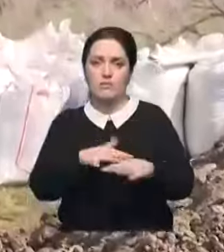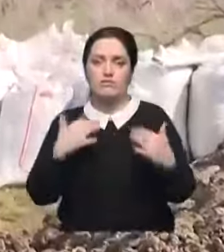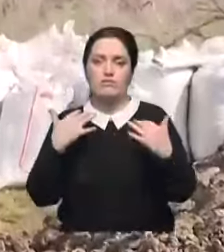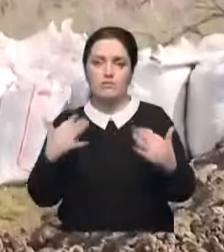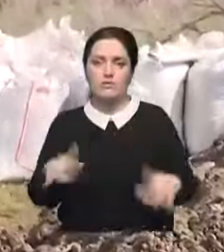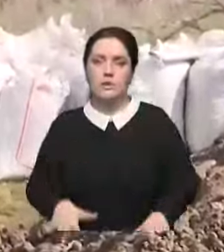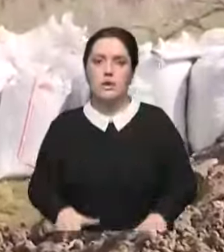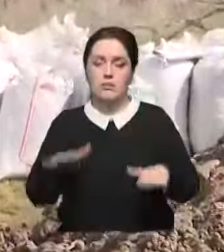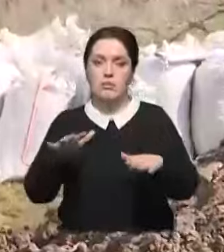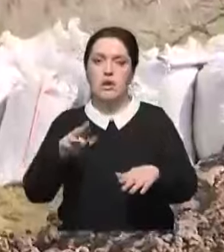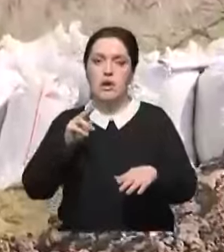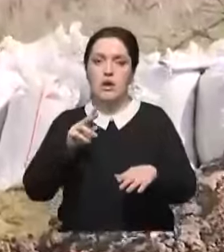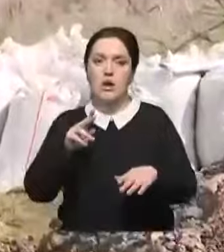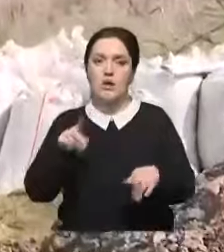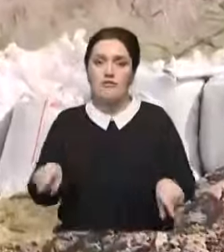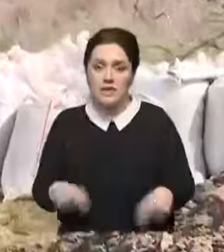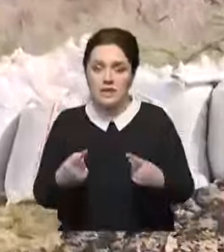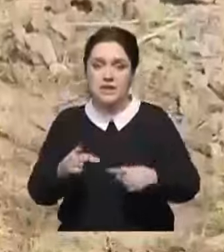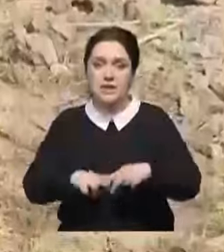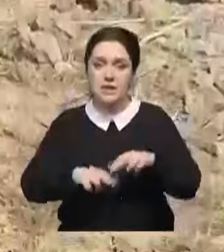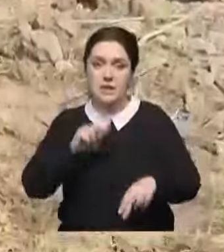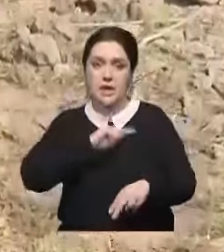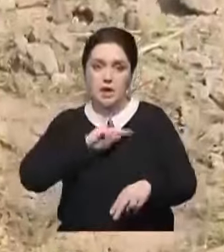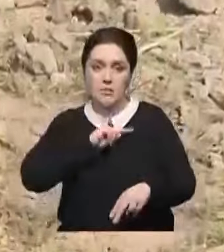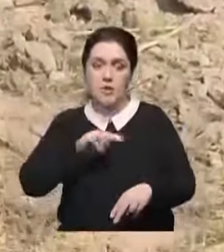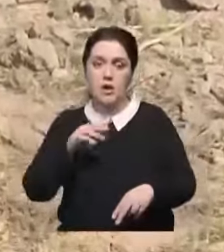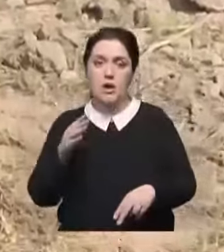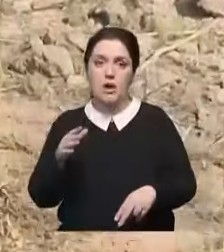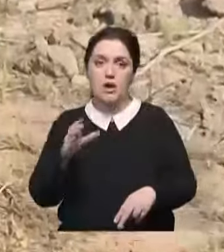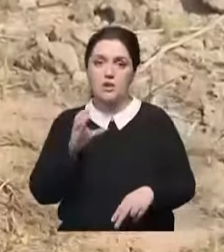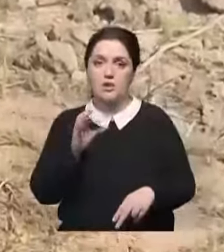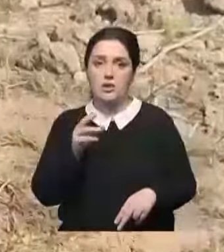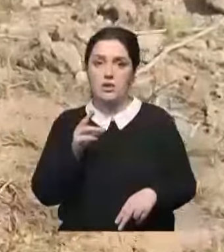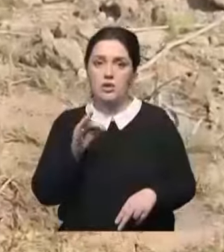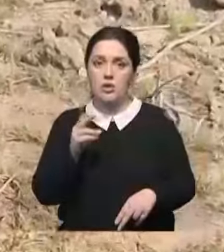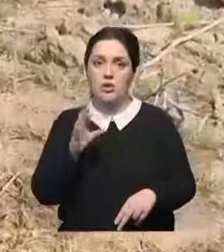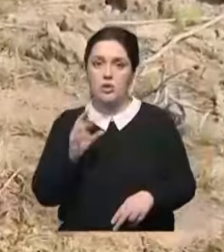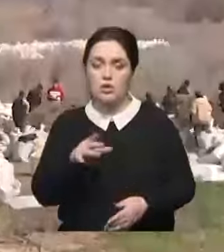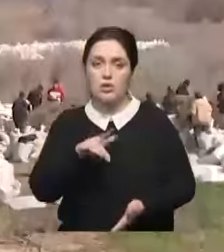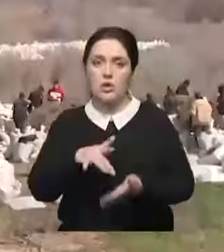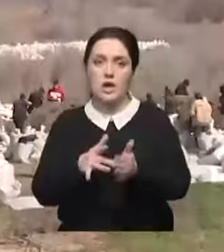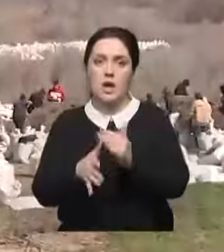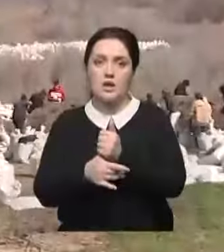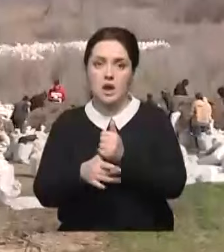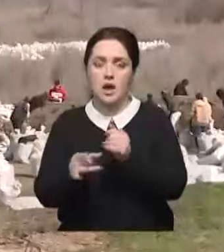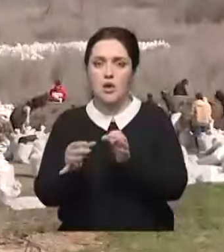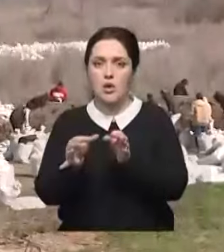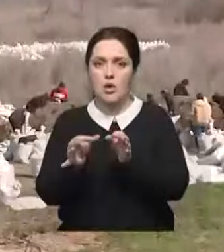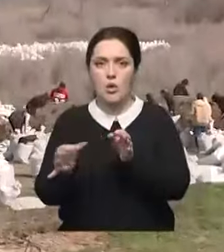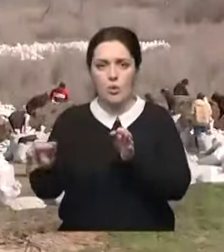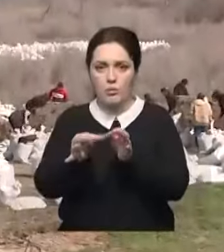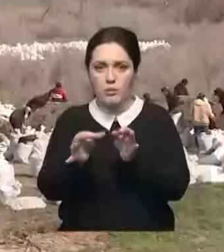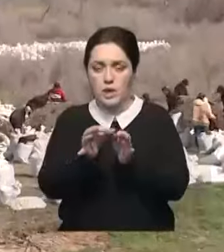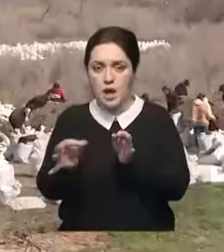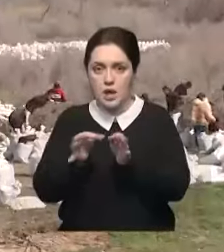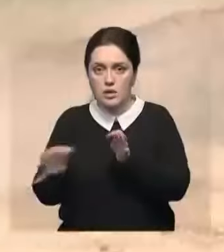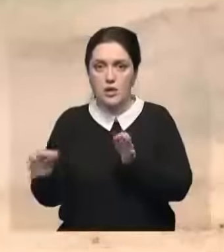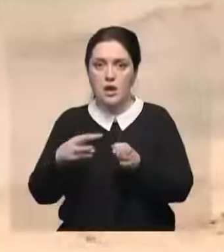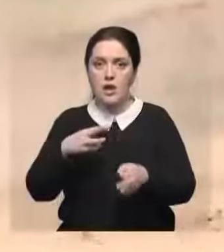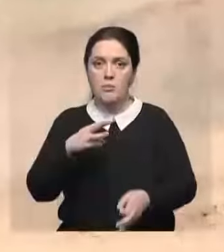слову, восстановительные и строительные работы ведутся на канале Соколок в городе Атырау и нескольких районах области. Отмечу, только